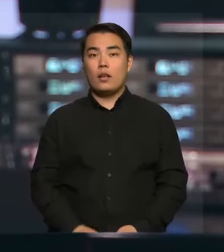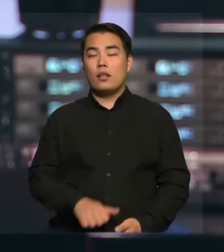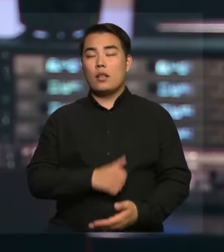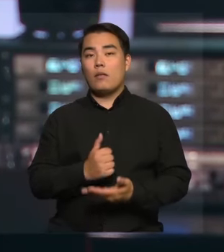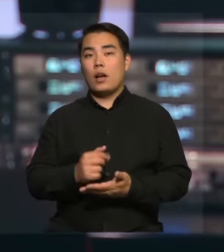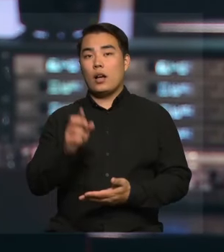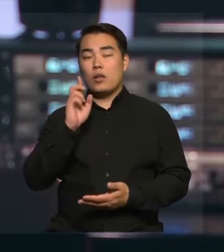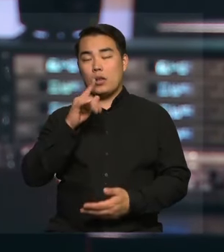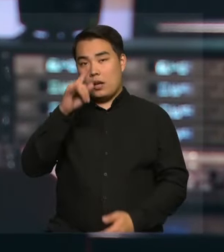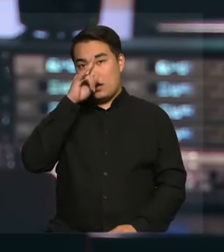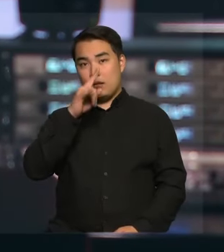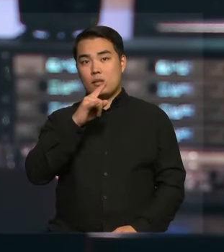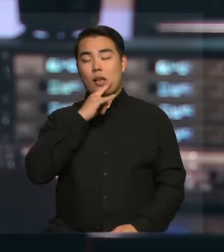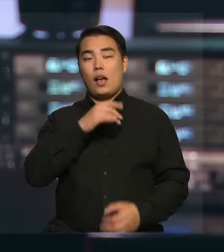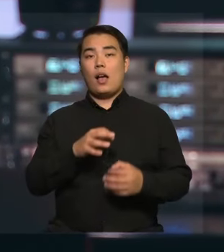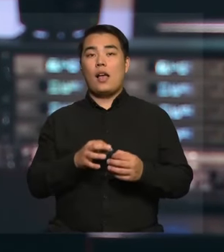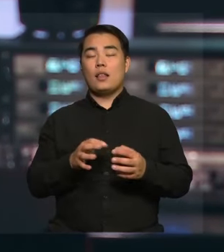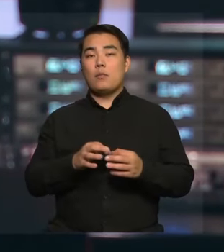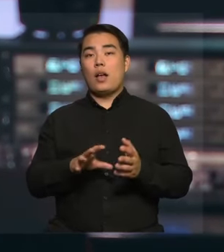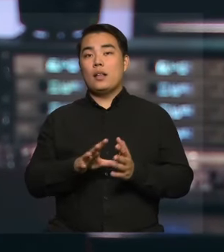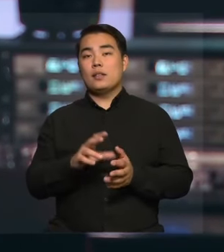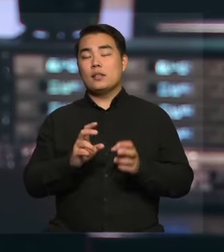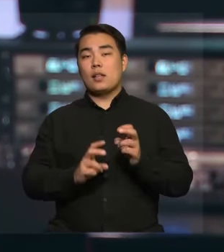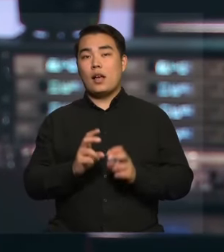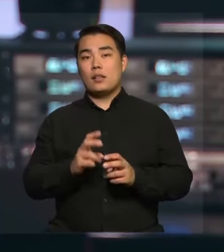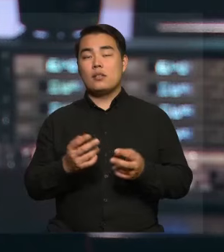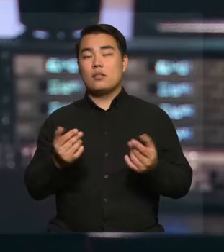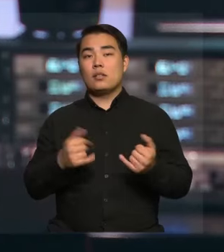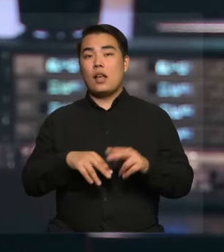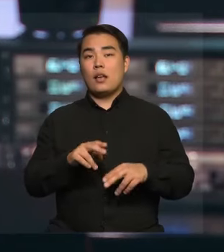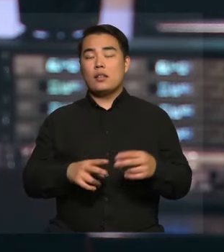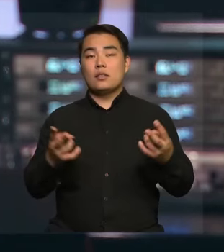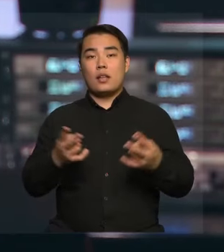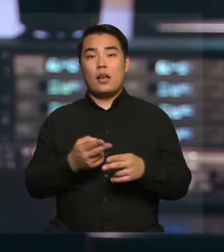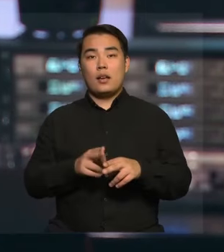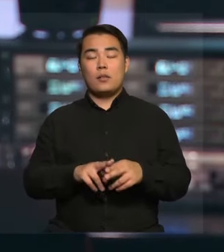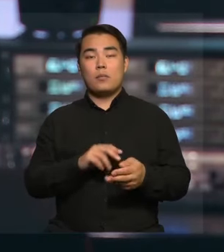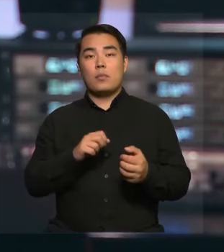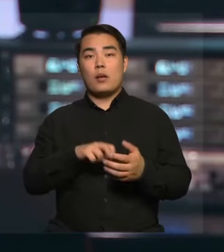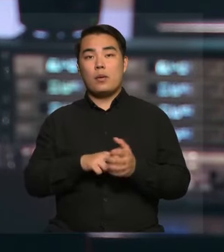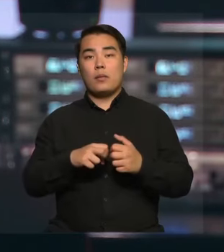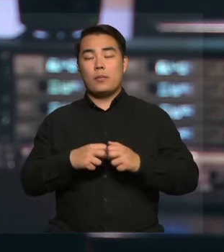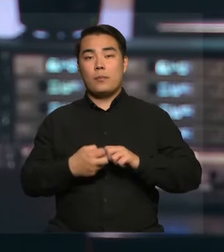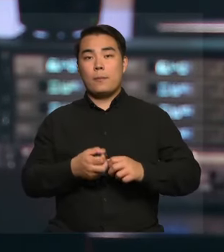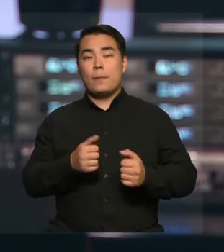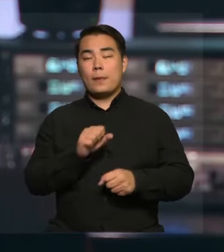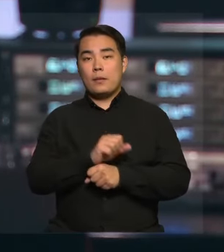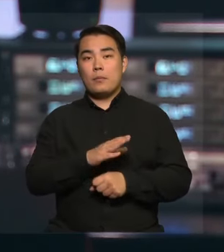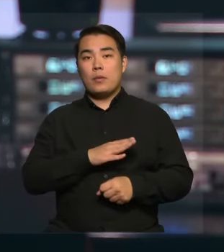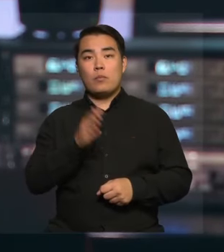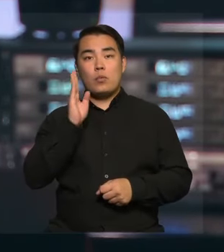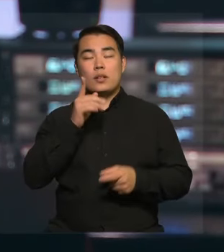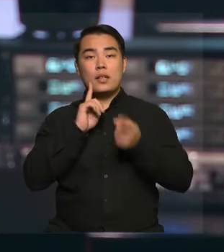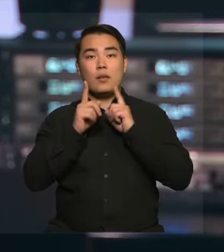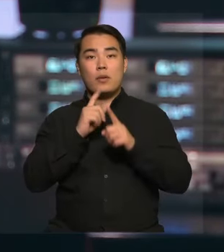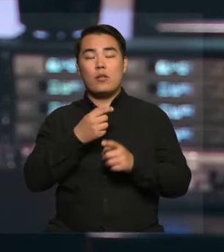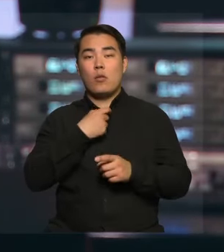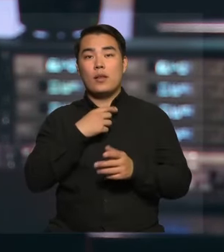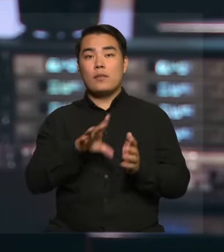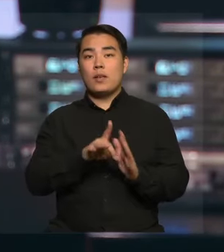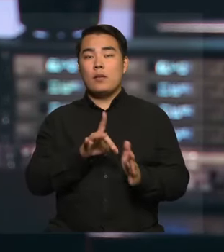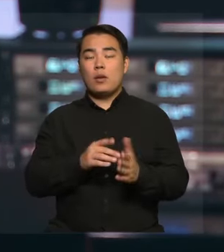Мемлекет басшысы Қазақстанда атом электр станциясын салу қажет пе деген мәселеге де тоқталды. Алдағы референдумда дауыс беру